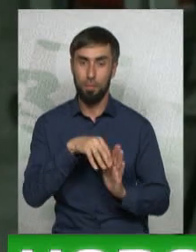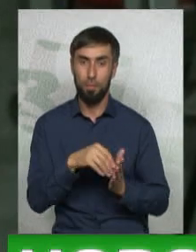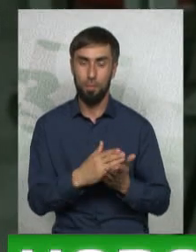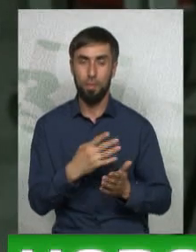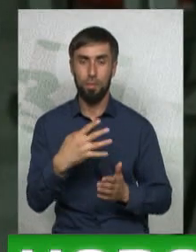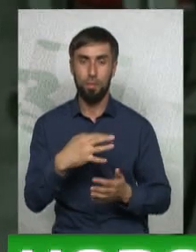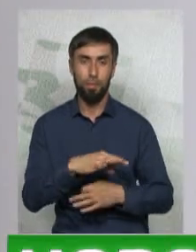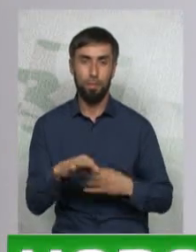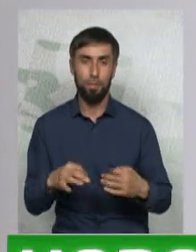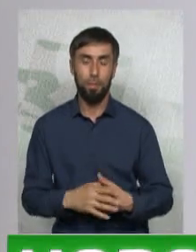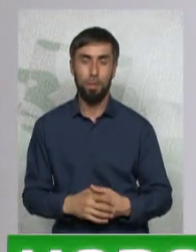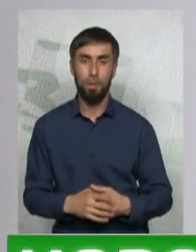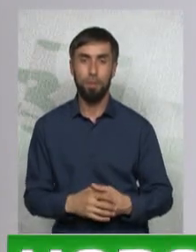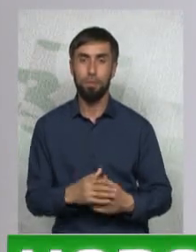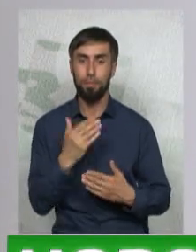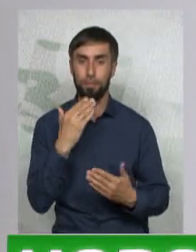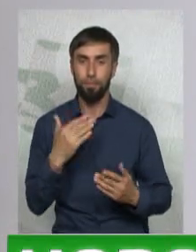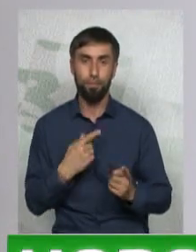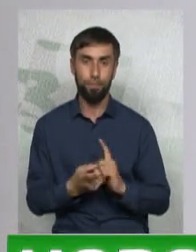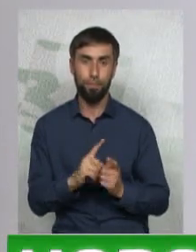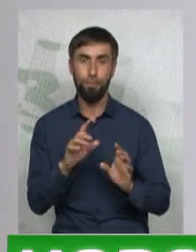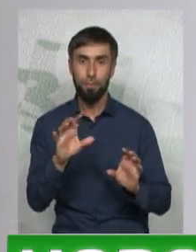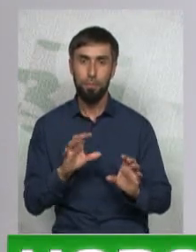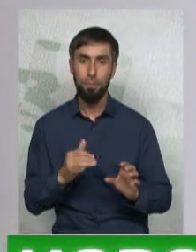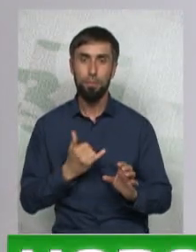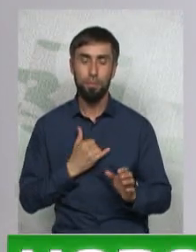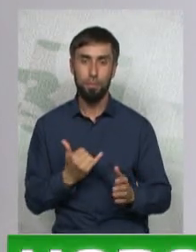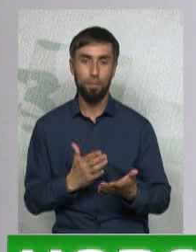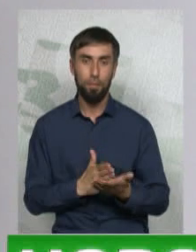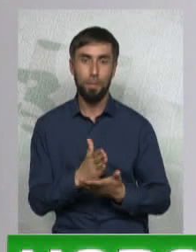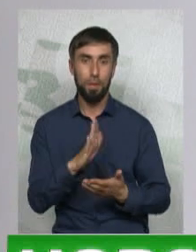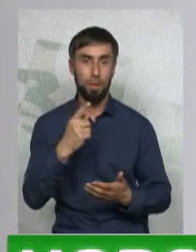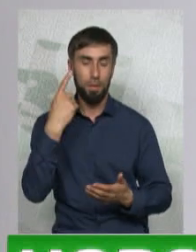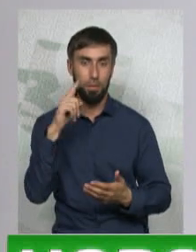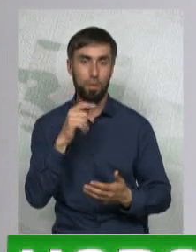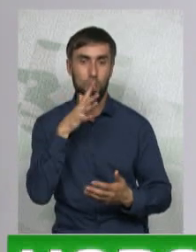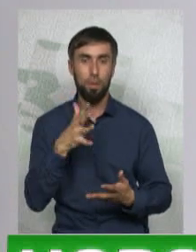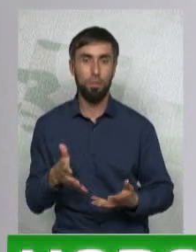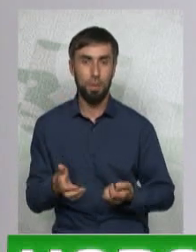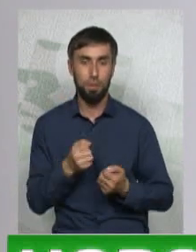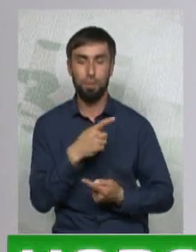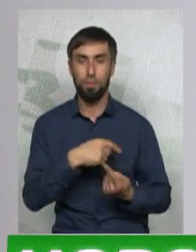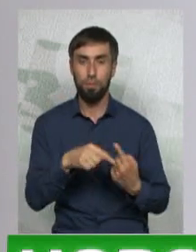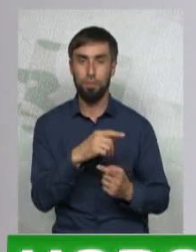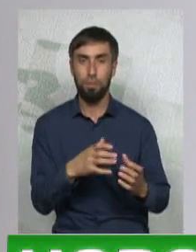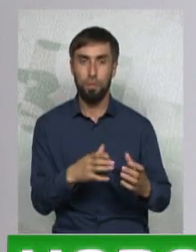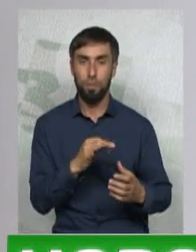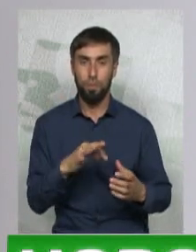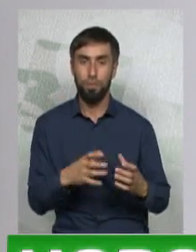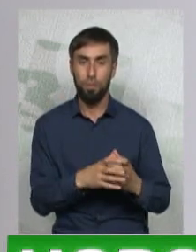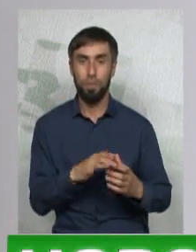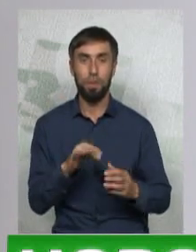более 40 проектов. Наконец, мы меняем законодательство. Мы сейчас вышли с инициативой, которая поддержана предпринимательским сообществом,